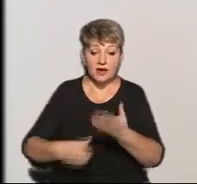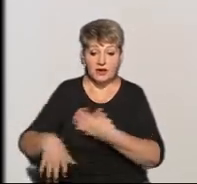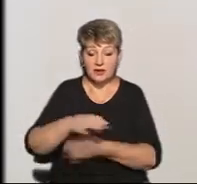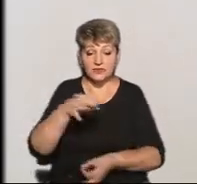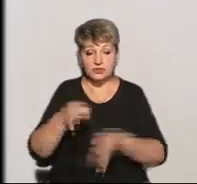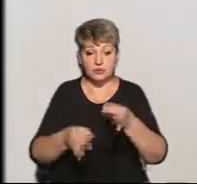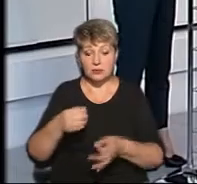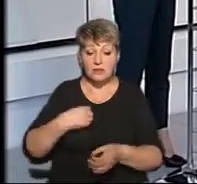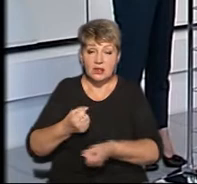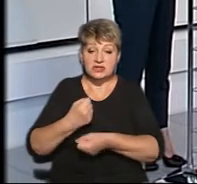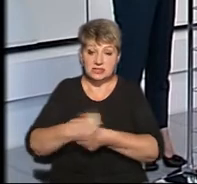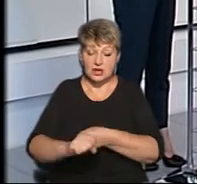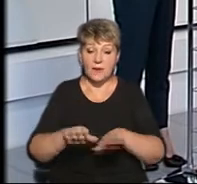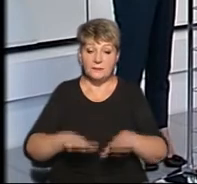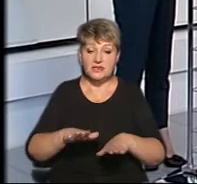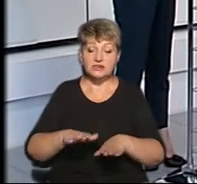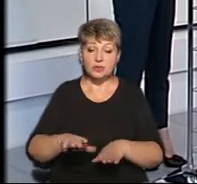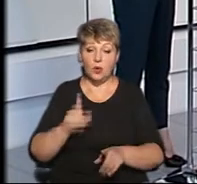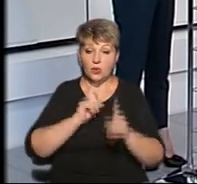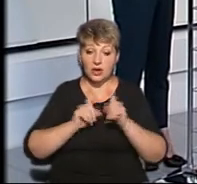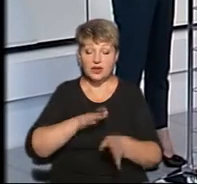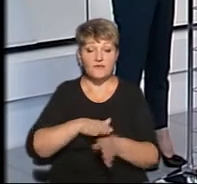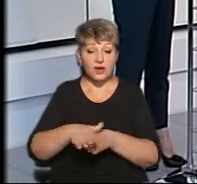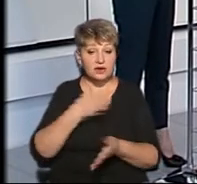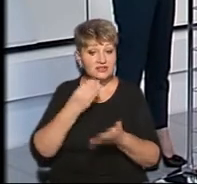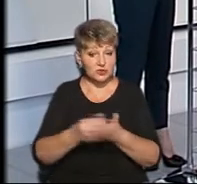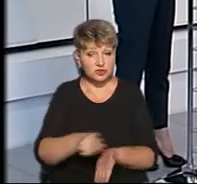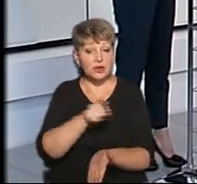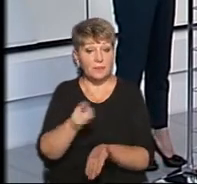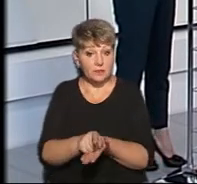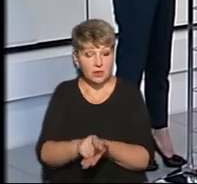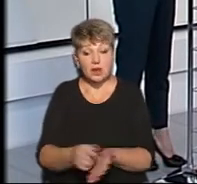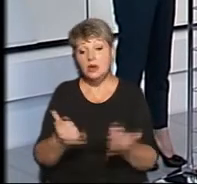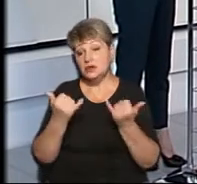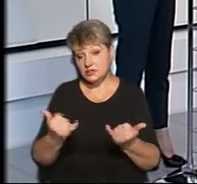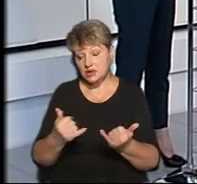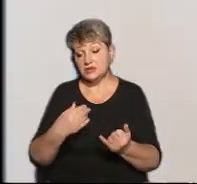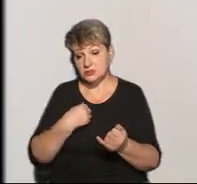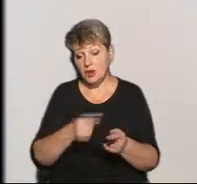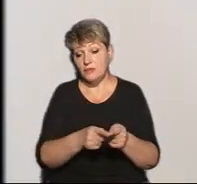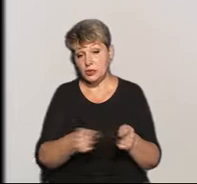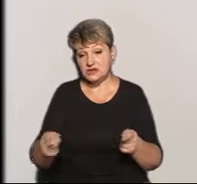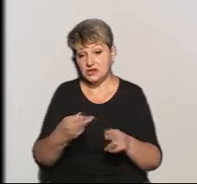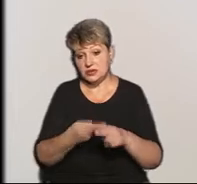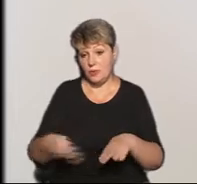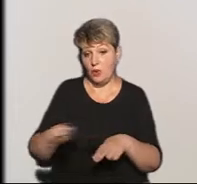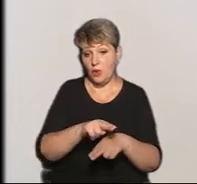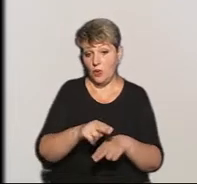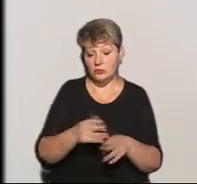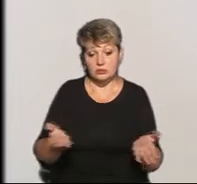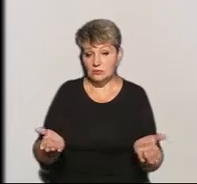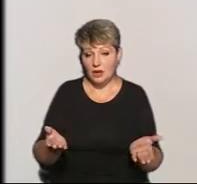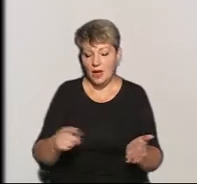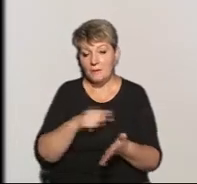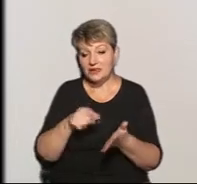ми змусили міську раду виконати свої зобов'язання, і зараз ми в процесі погашення цього боргу. Тому тут питання у